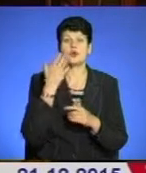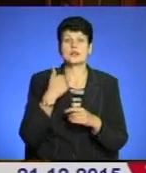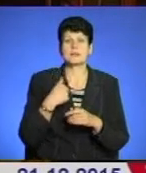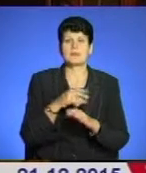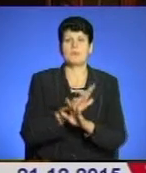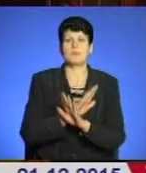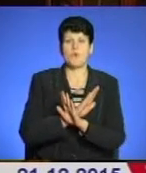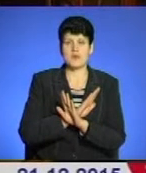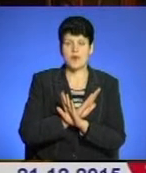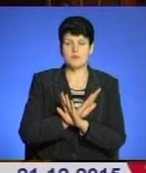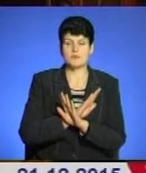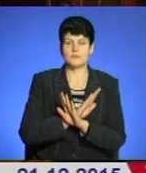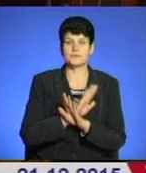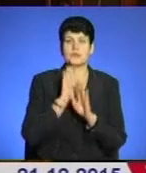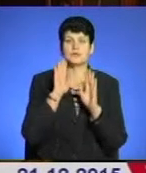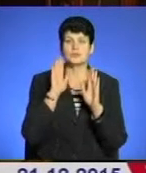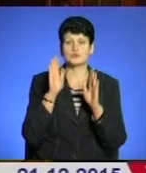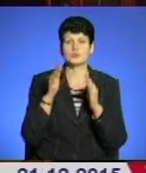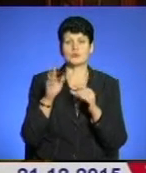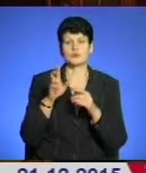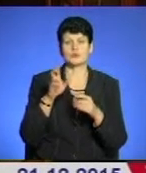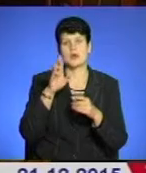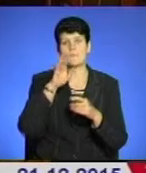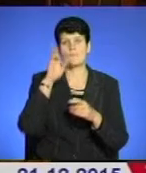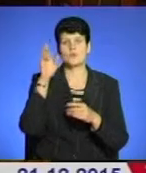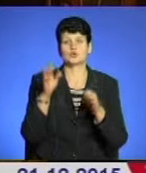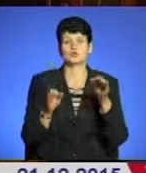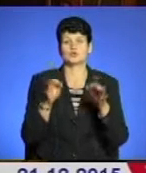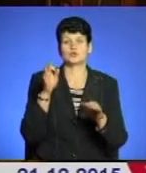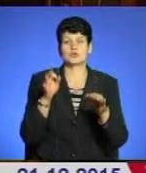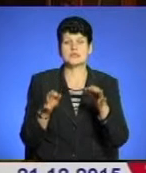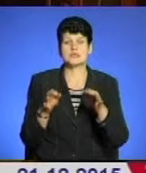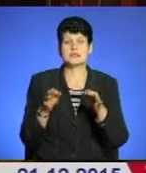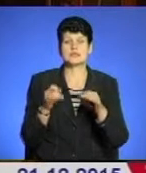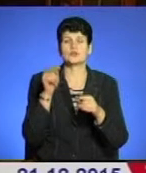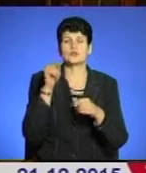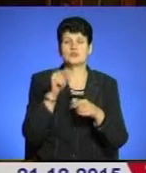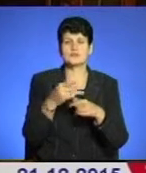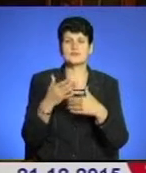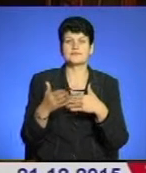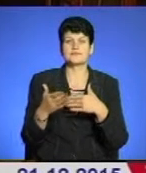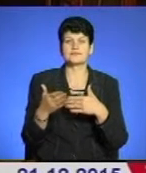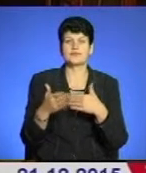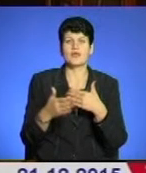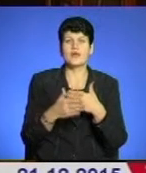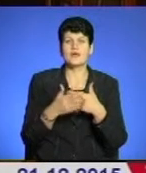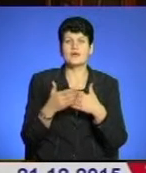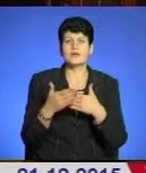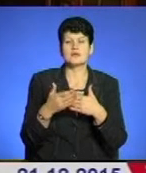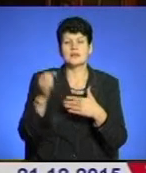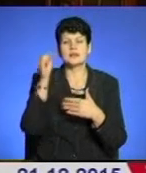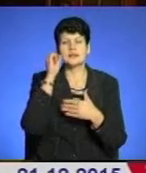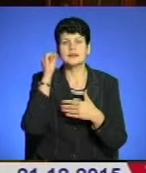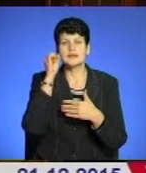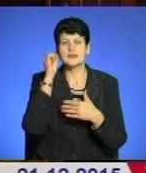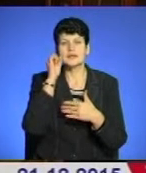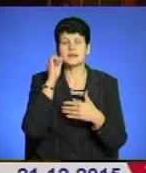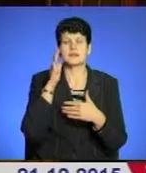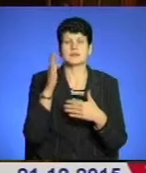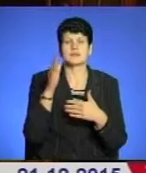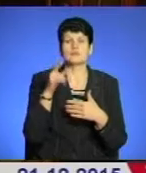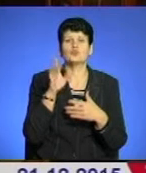так, і станемо на Божий суд, то ті кари, які ми собі заслужили за наші гріхи, через цей відпуск будуть